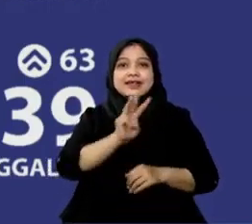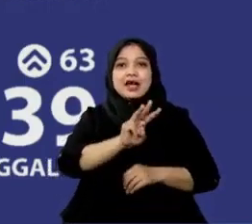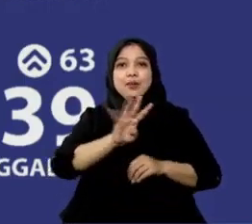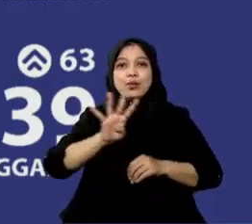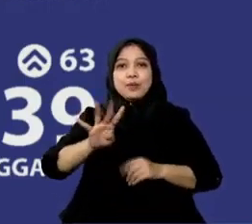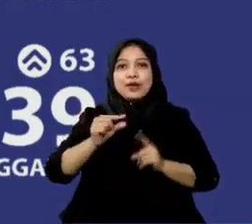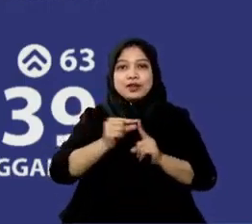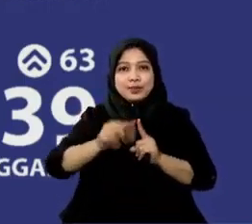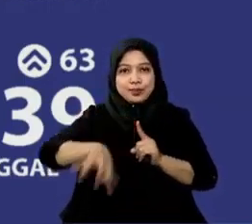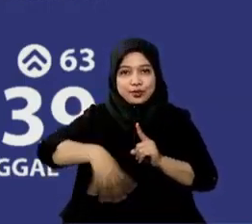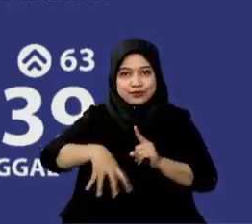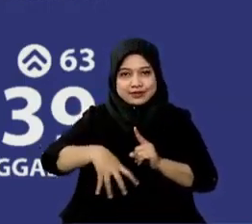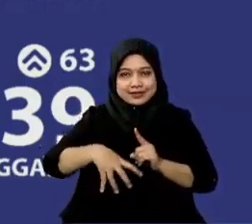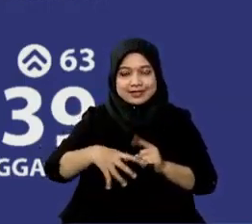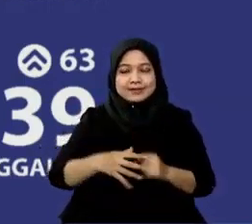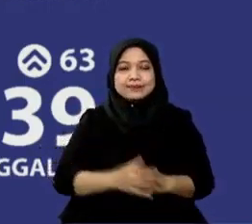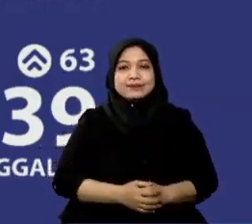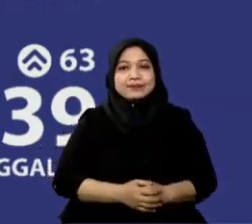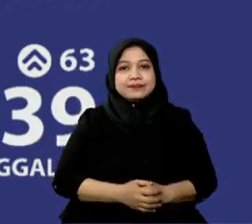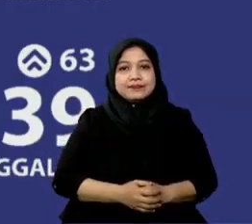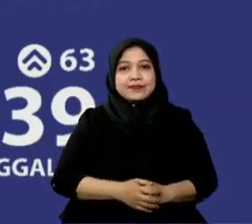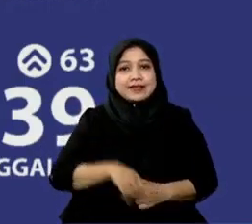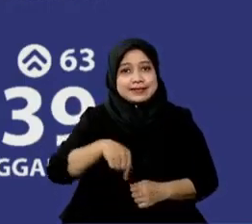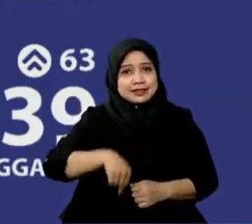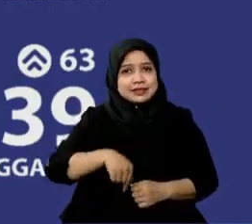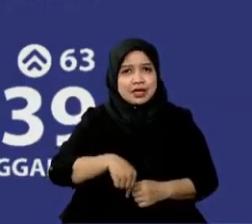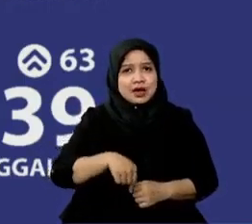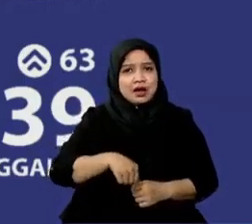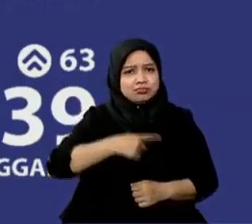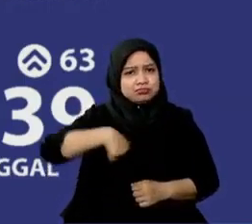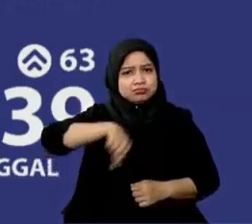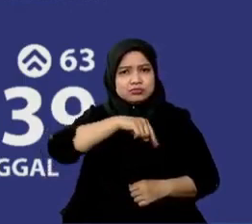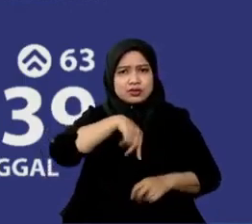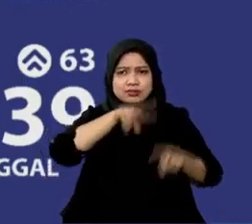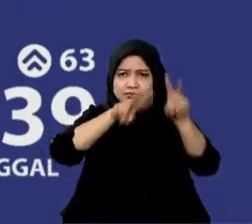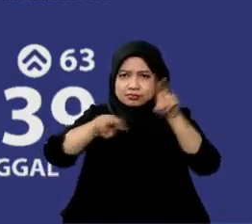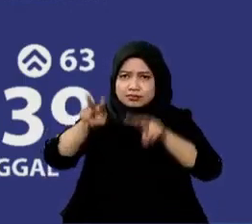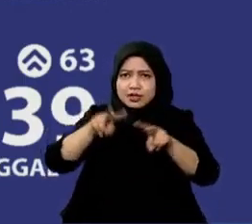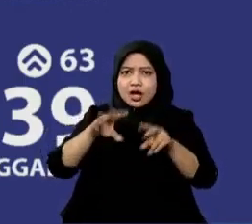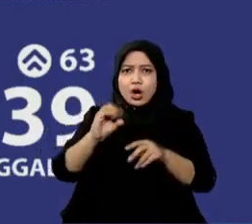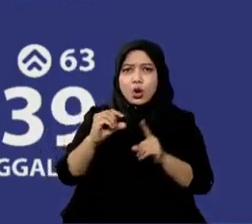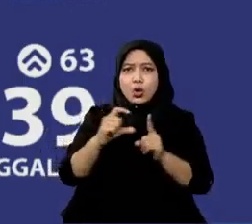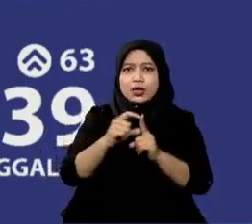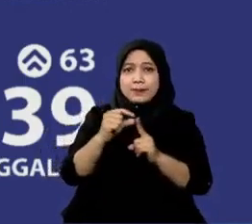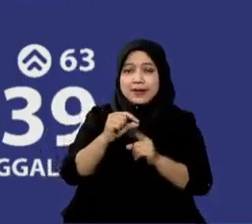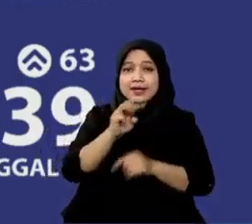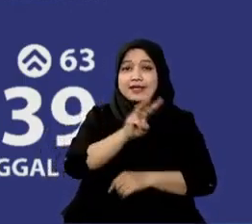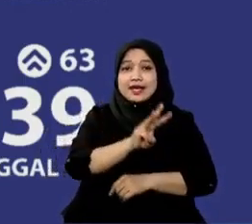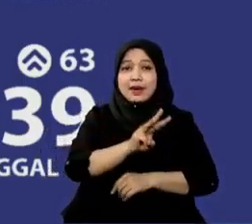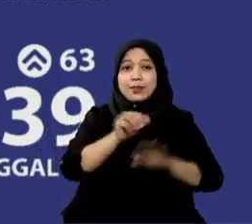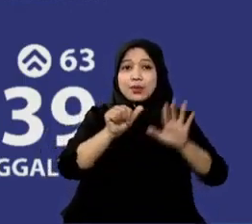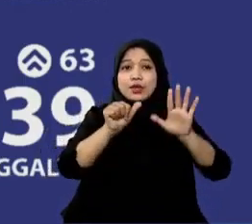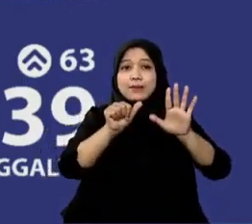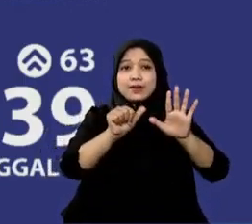provinsi. Kami masih melakukan pemantauan terhadap ODP sebanyak